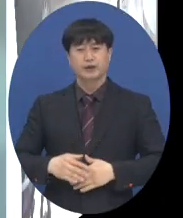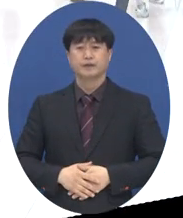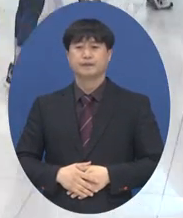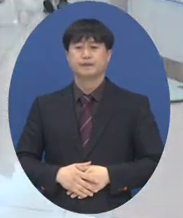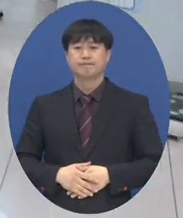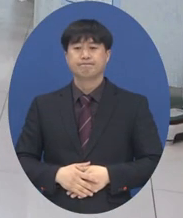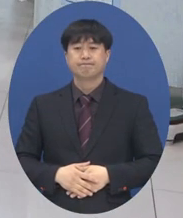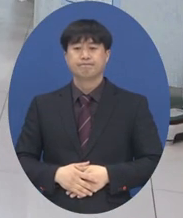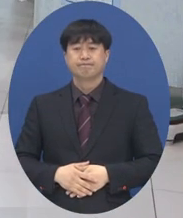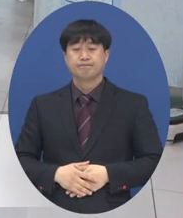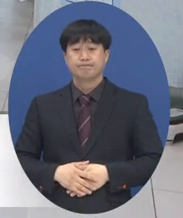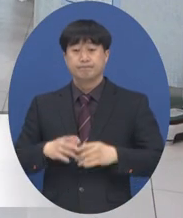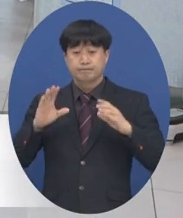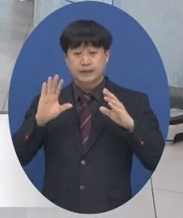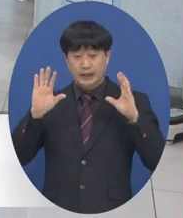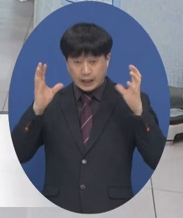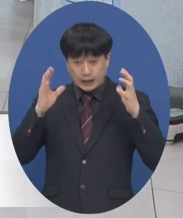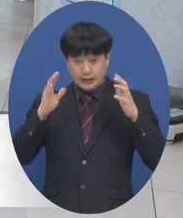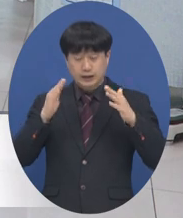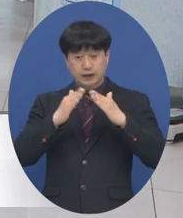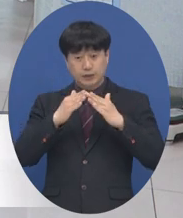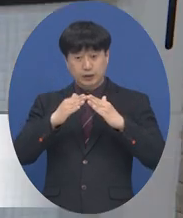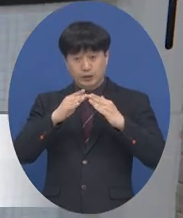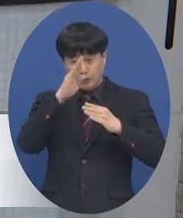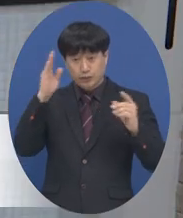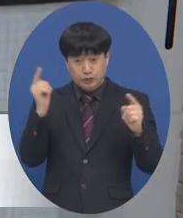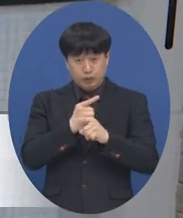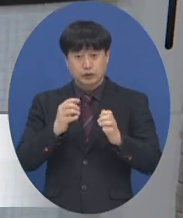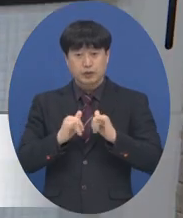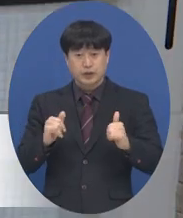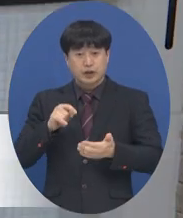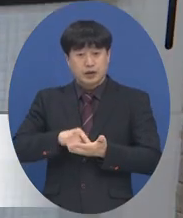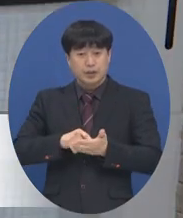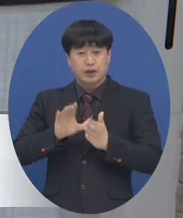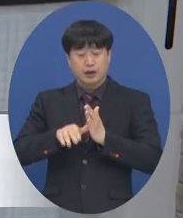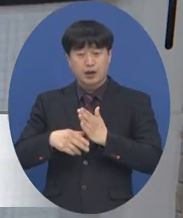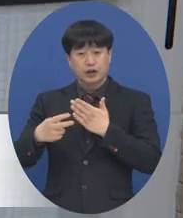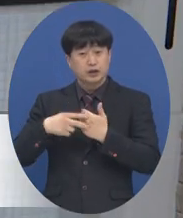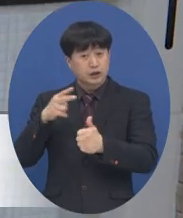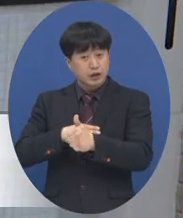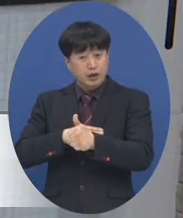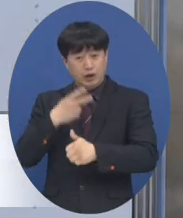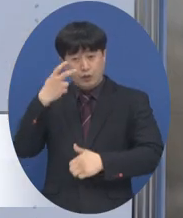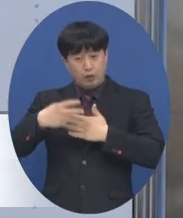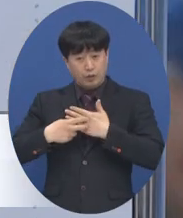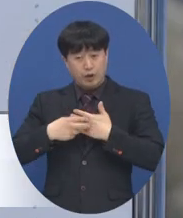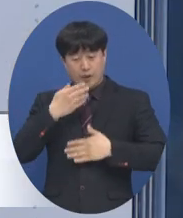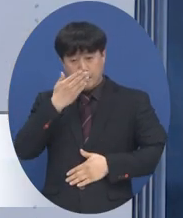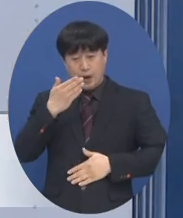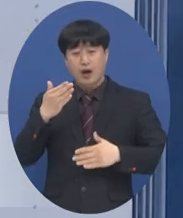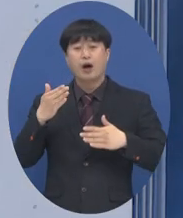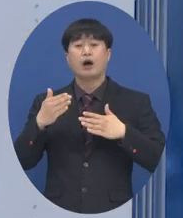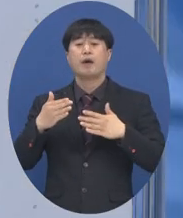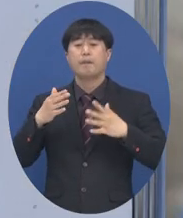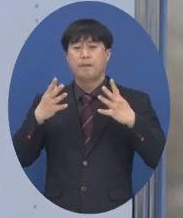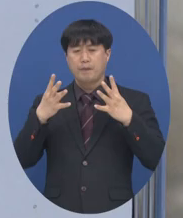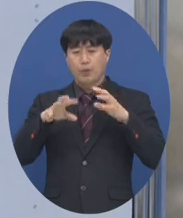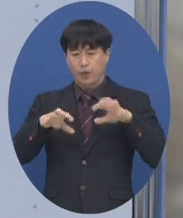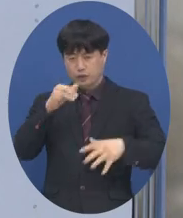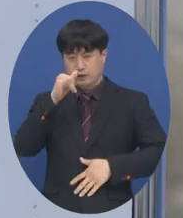합니다. 어린 재택치료 환자들이 급할 때 가서 의사에게 진료를 볼수 있는 병원이 경기도 곳곳에